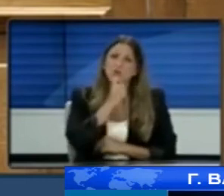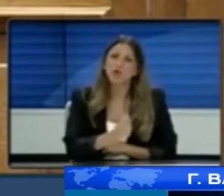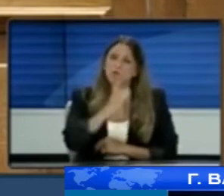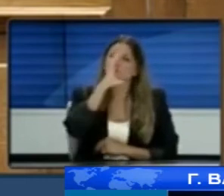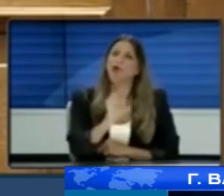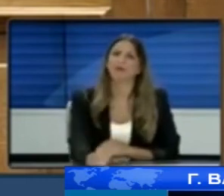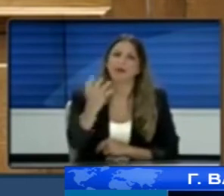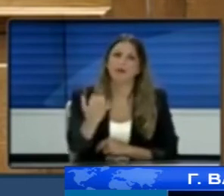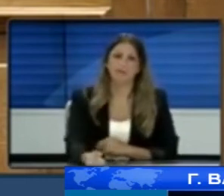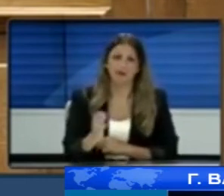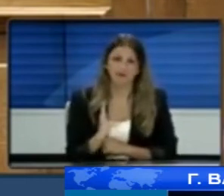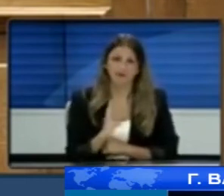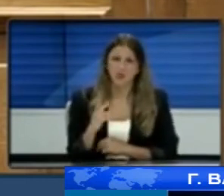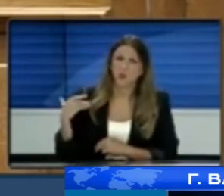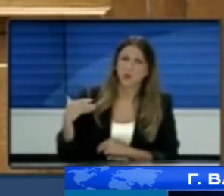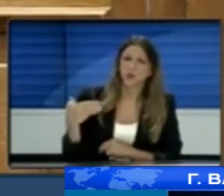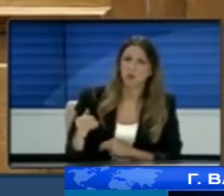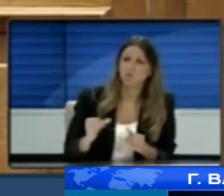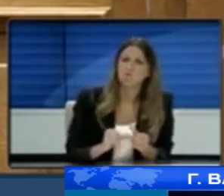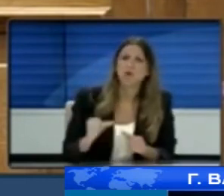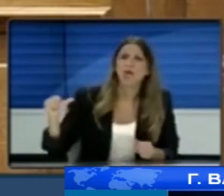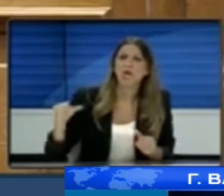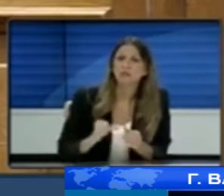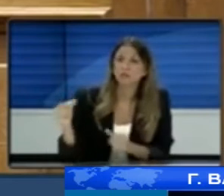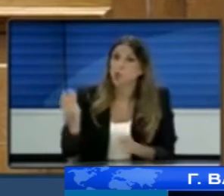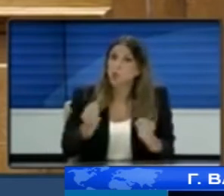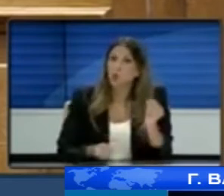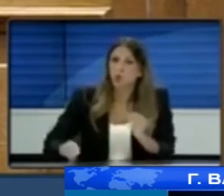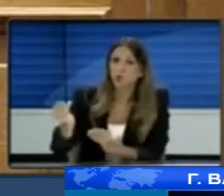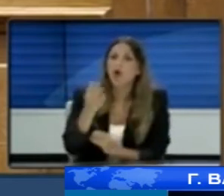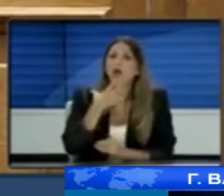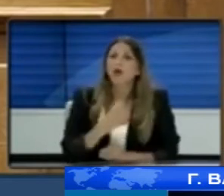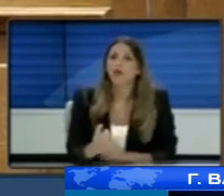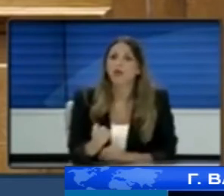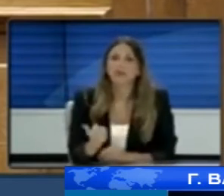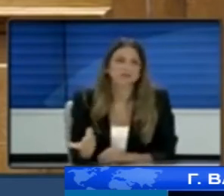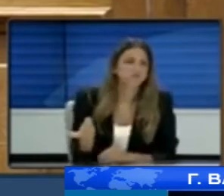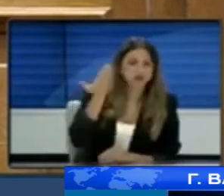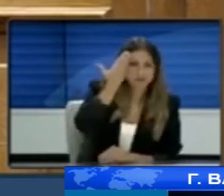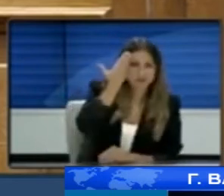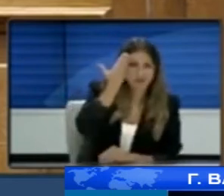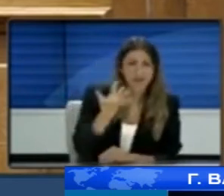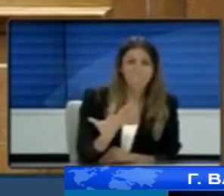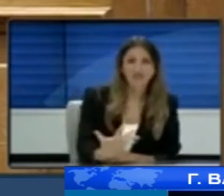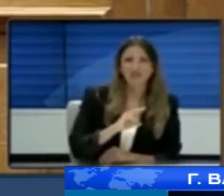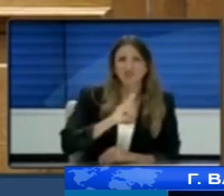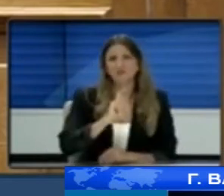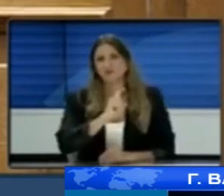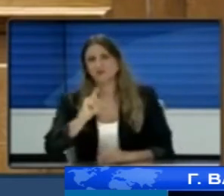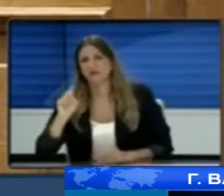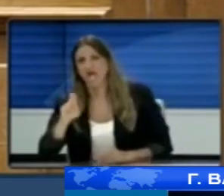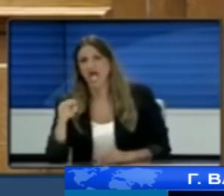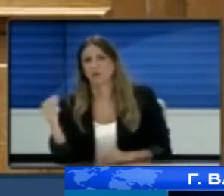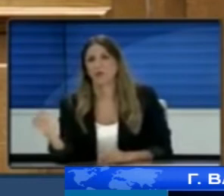στιγμή στην Ελλάδα. Εδώ και πάρα πολύ καιρό, ιδίως στους τελευταίους μήνες, με την ακρίβεια, έχουμε τουλάχιστον 5 δισεκατομμύρια τα οποία